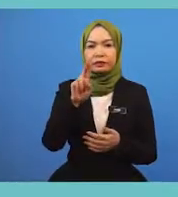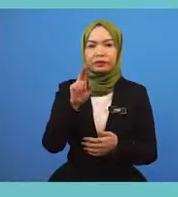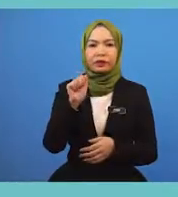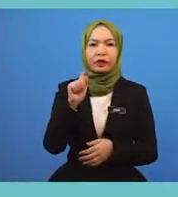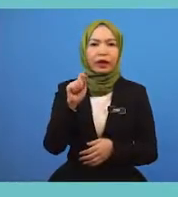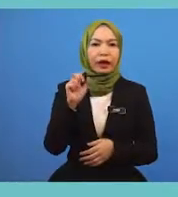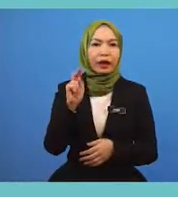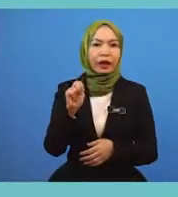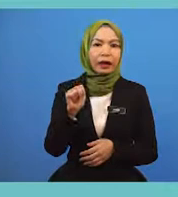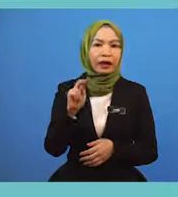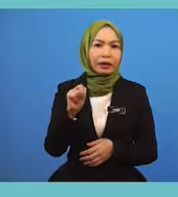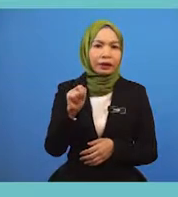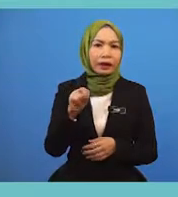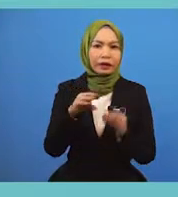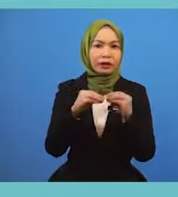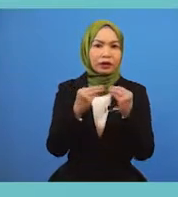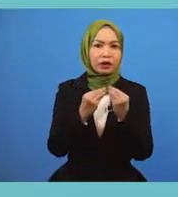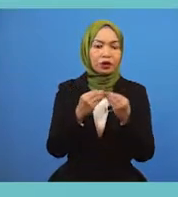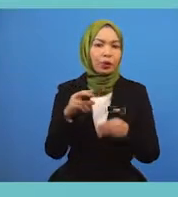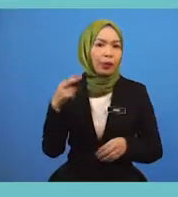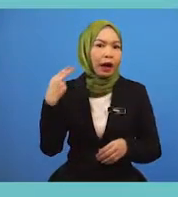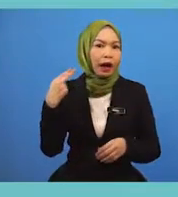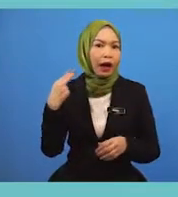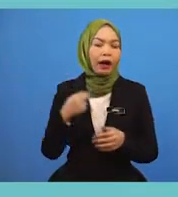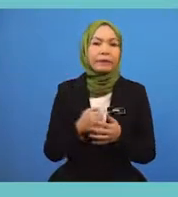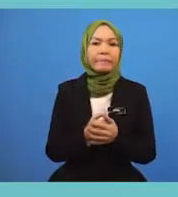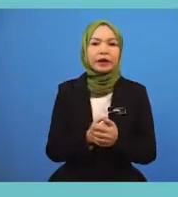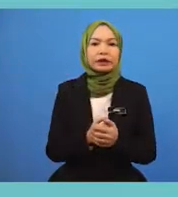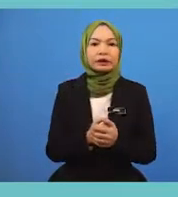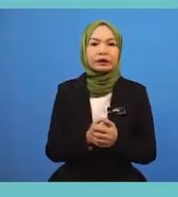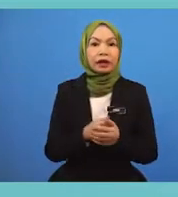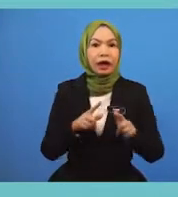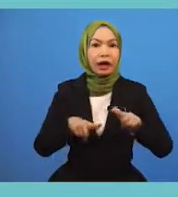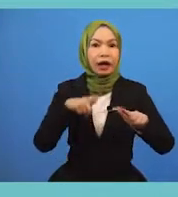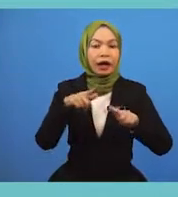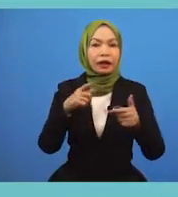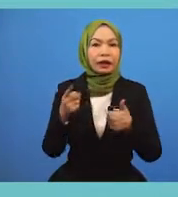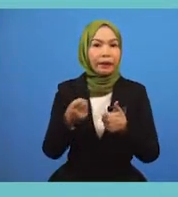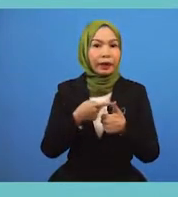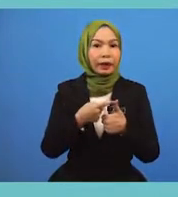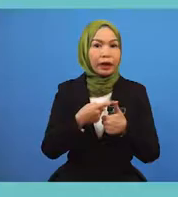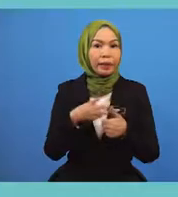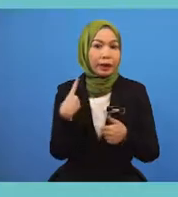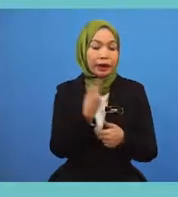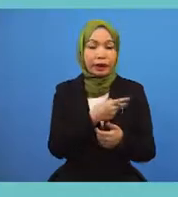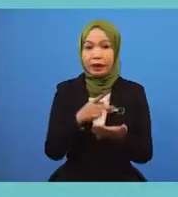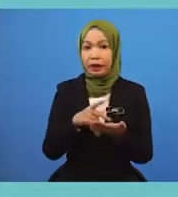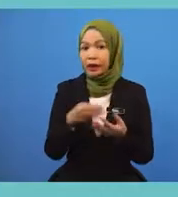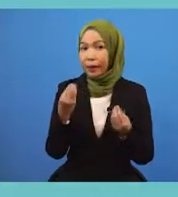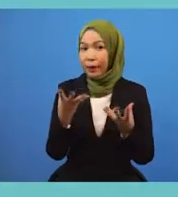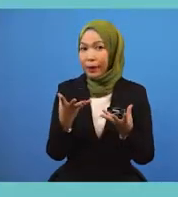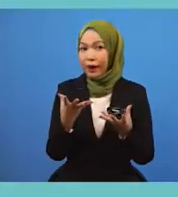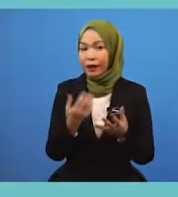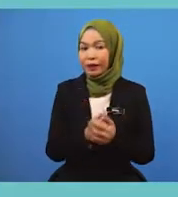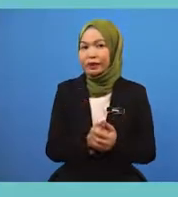4.2. Dan nilai theta pula yang tadi langkah pertama kita sudah kira berapa? Berapa?